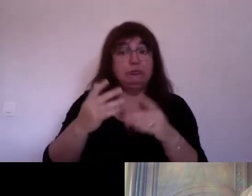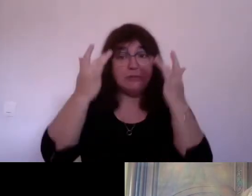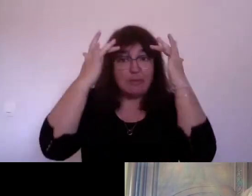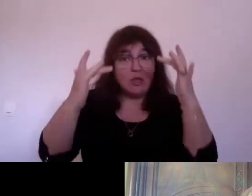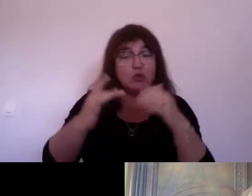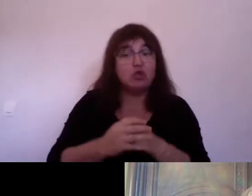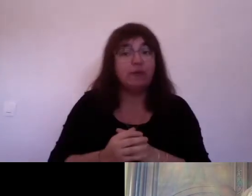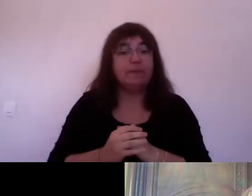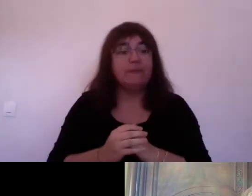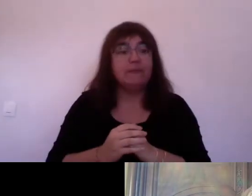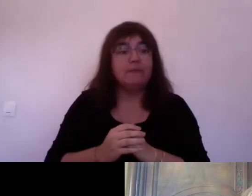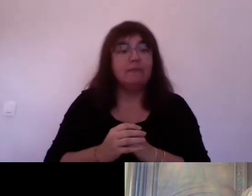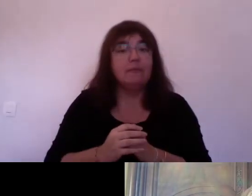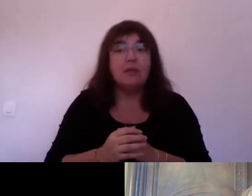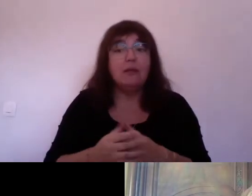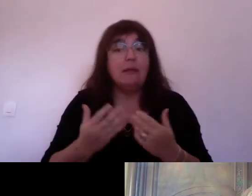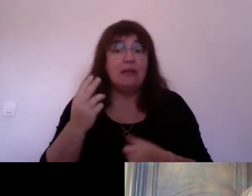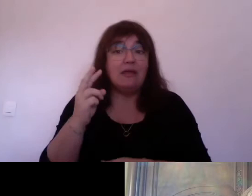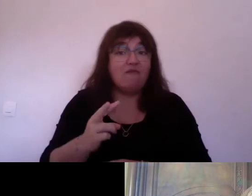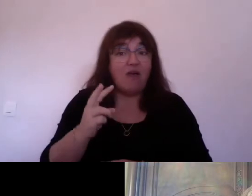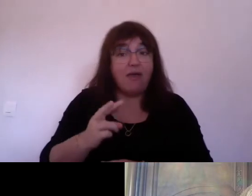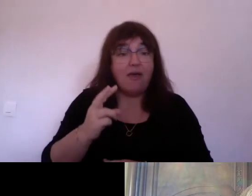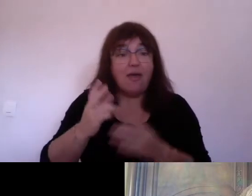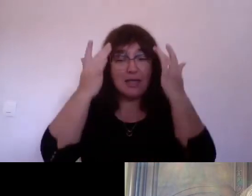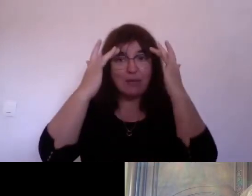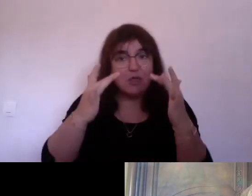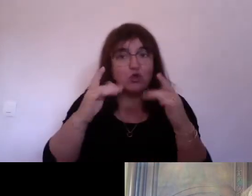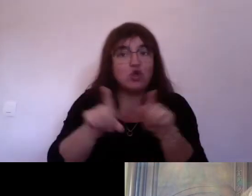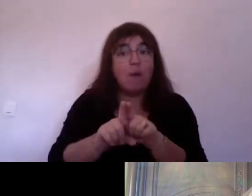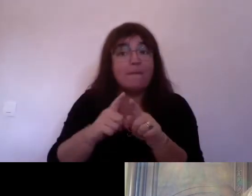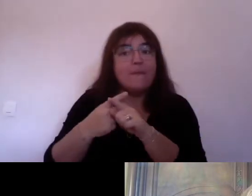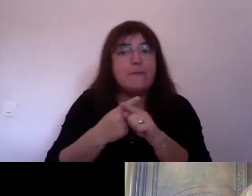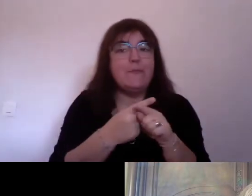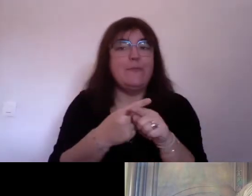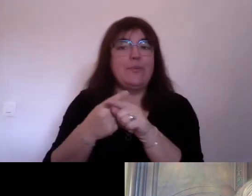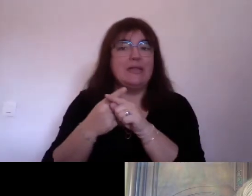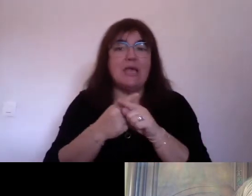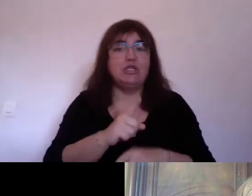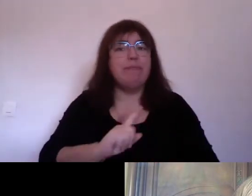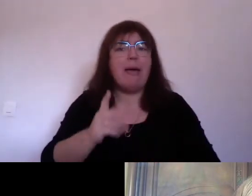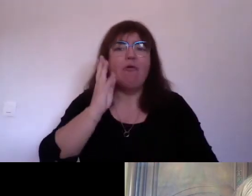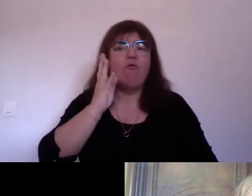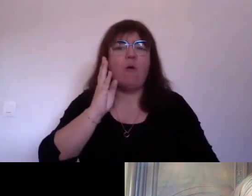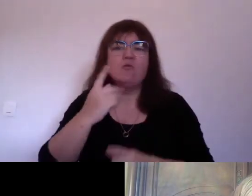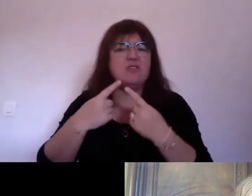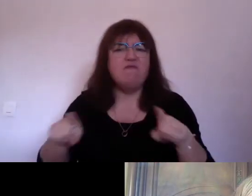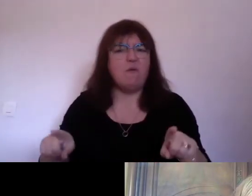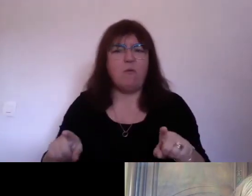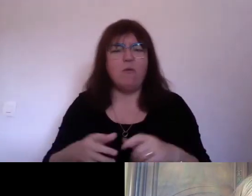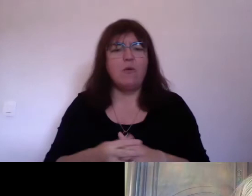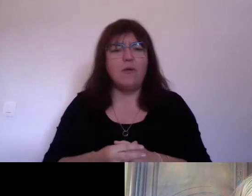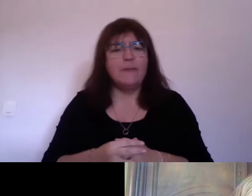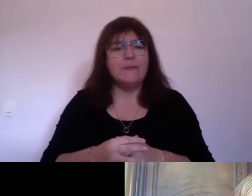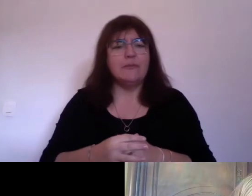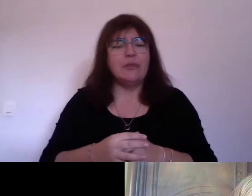Et donc, je voudrais insister sur cette expérience qui a été beaucoup un partage, c'est-à-dire que ce n'est pas du tout une conférence. On